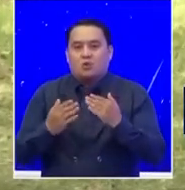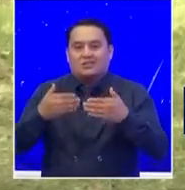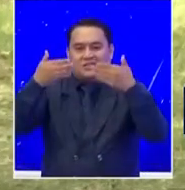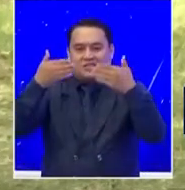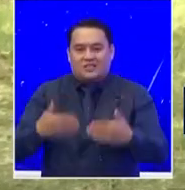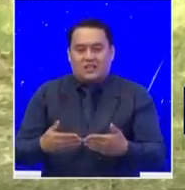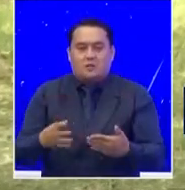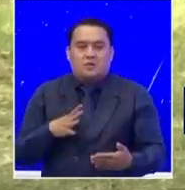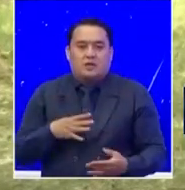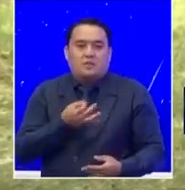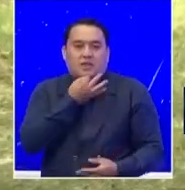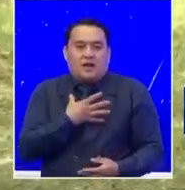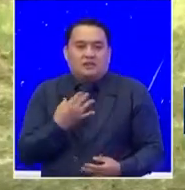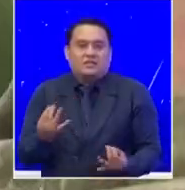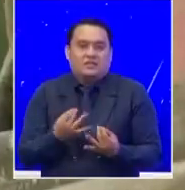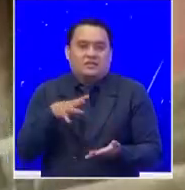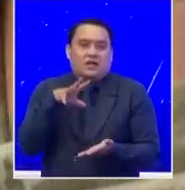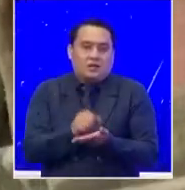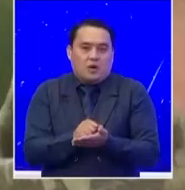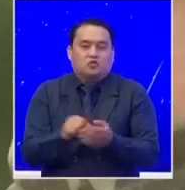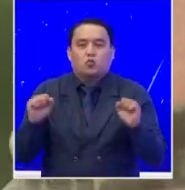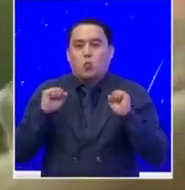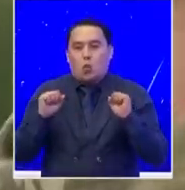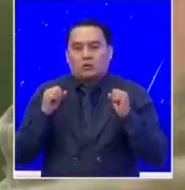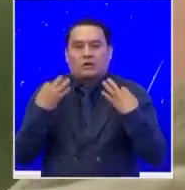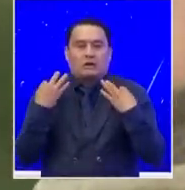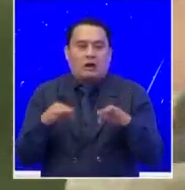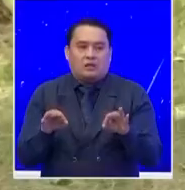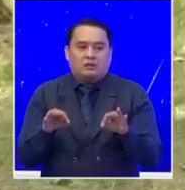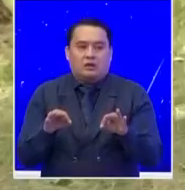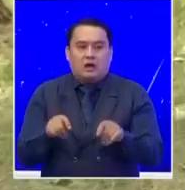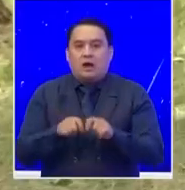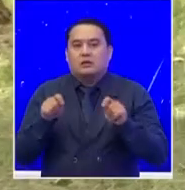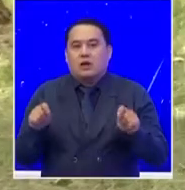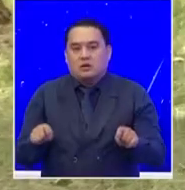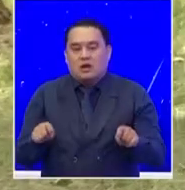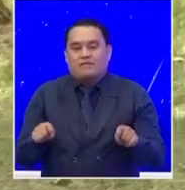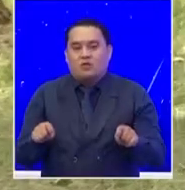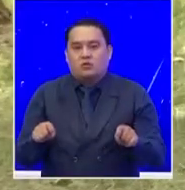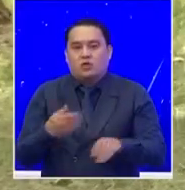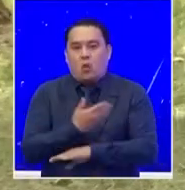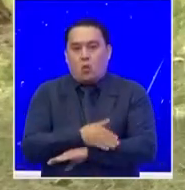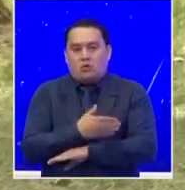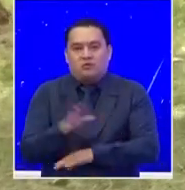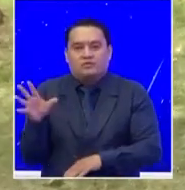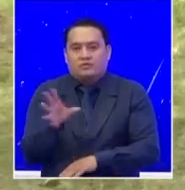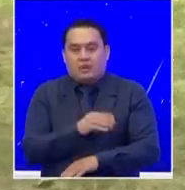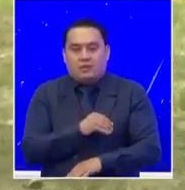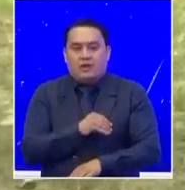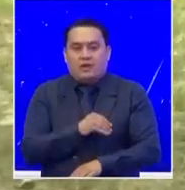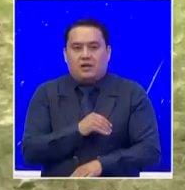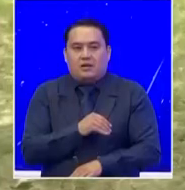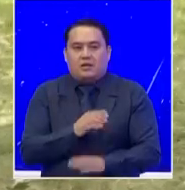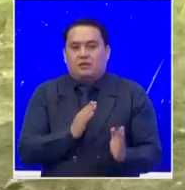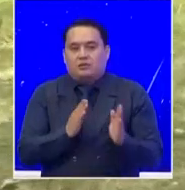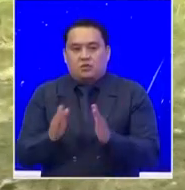очень круто. Я решил заниматься спортом. Как разрешат открытие на открытом воздухе? Со всеми,